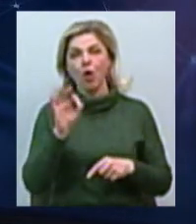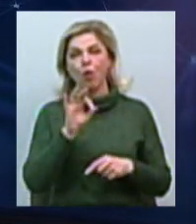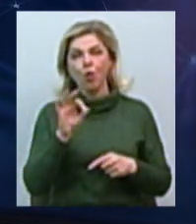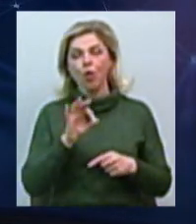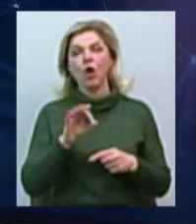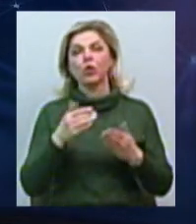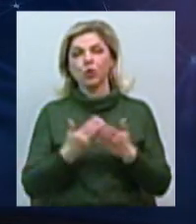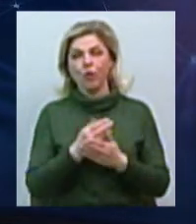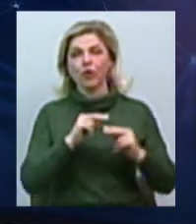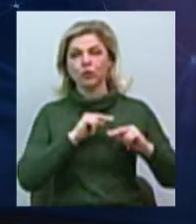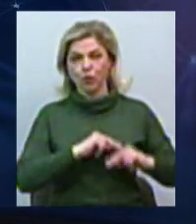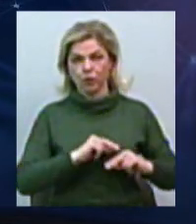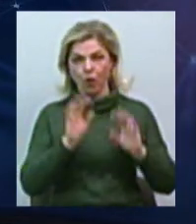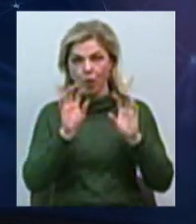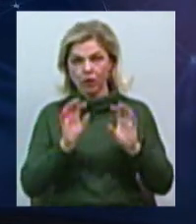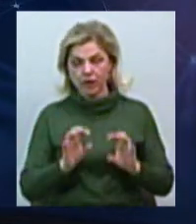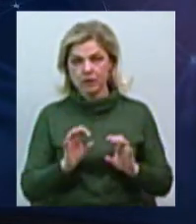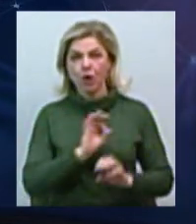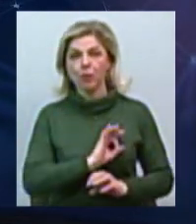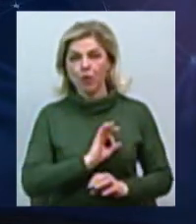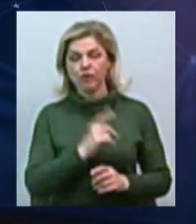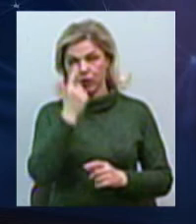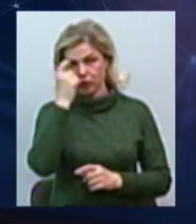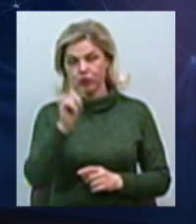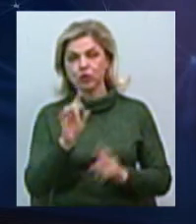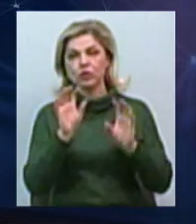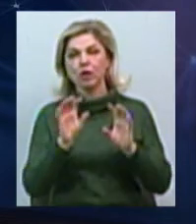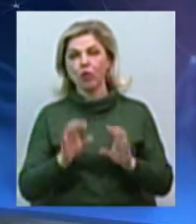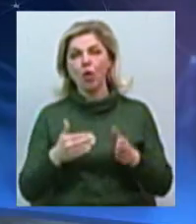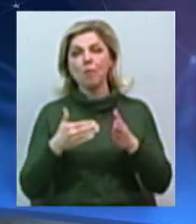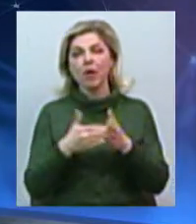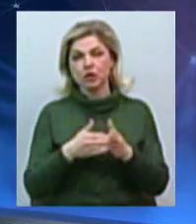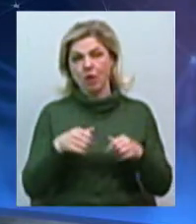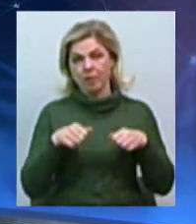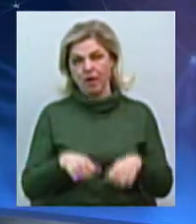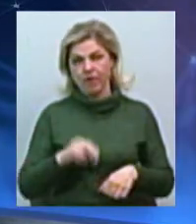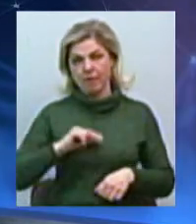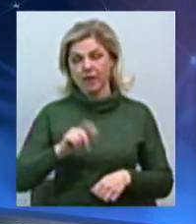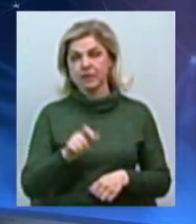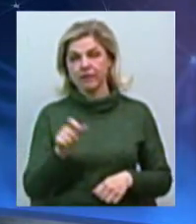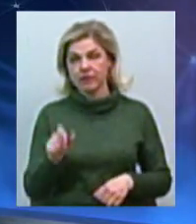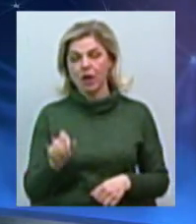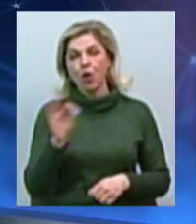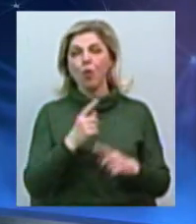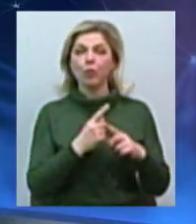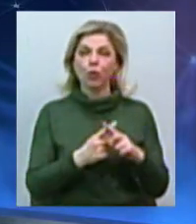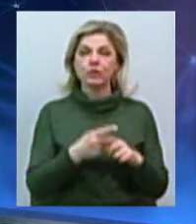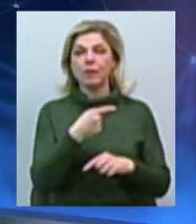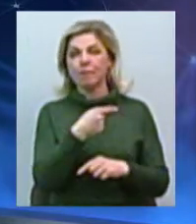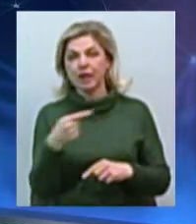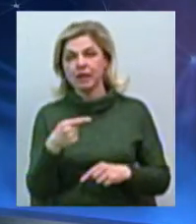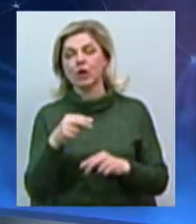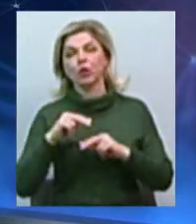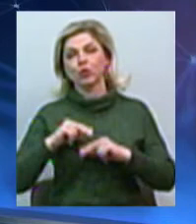нового трудового кодексу. Профспілки заявляють, що законопроєкт обмежує права працівників. Отже, про плюси та мінуси проєкту